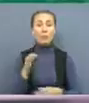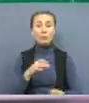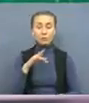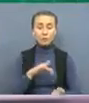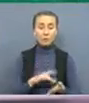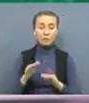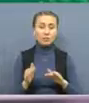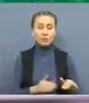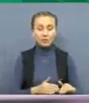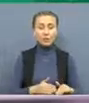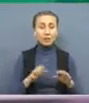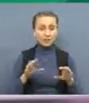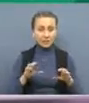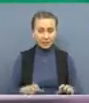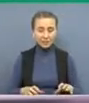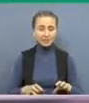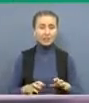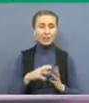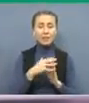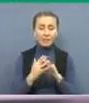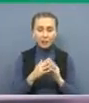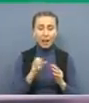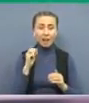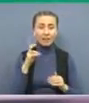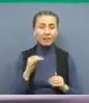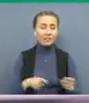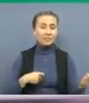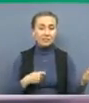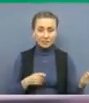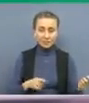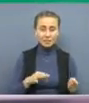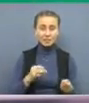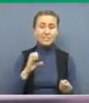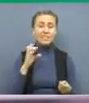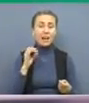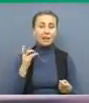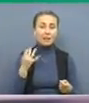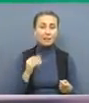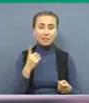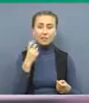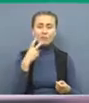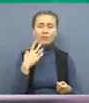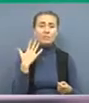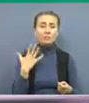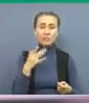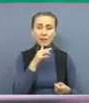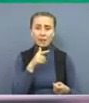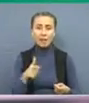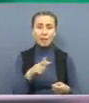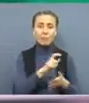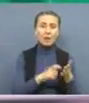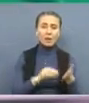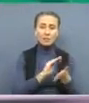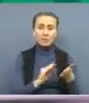прошло традиционное состязание акынов «Бескрайнее творчество Сакена». Мероприятие состоялось в рамках 125-летия